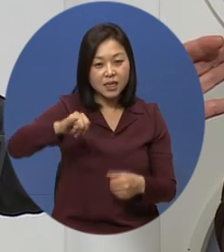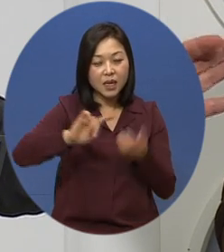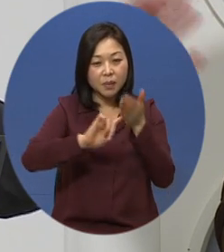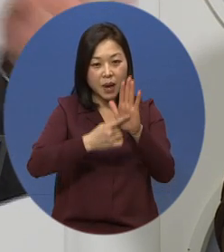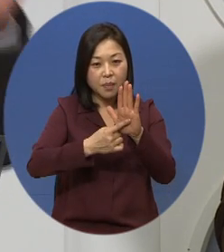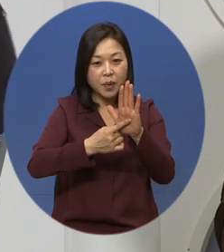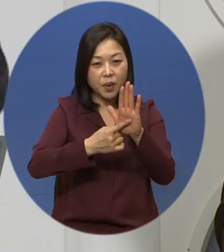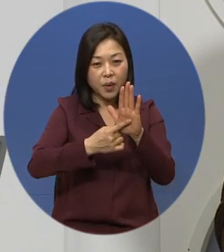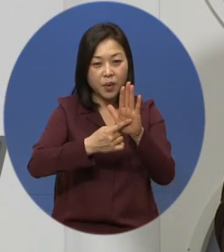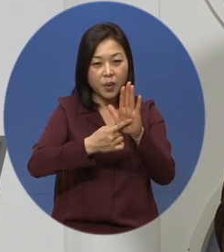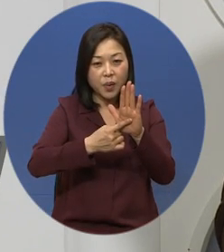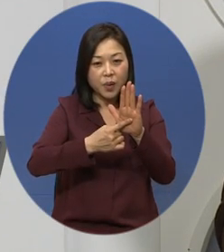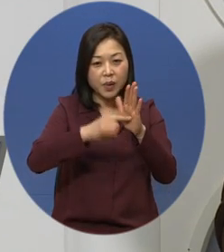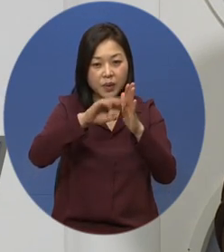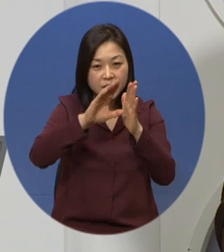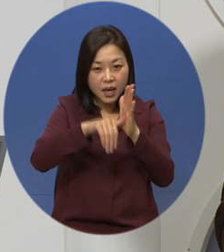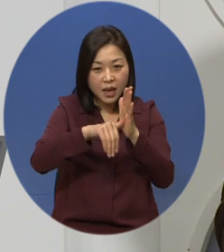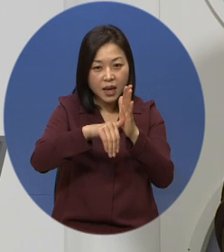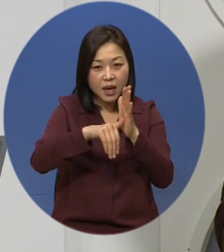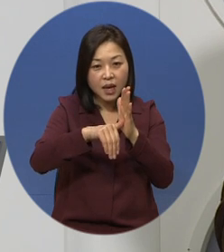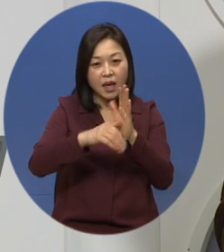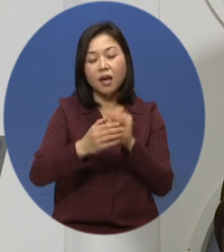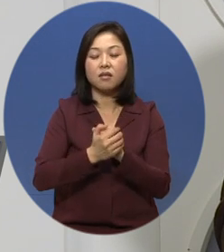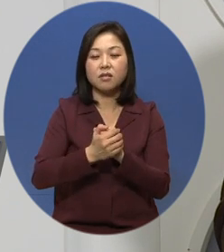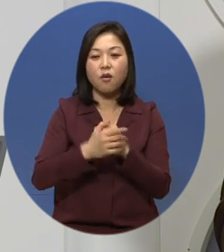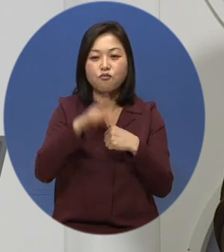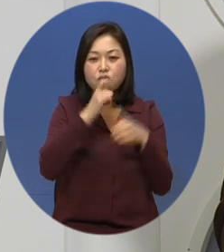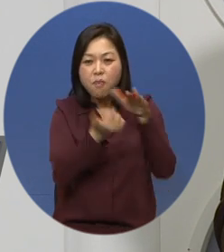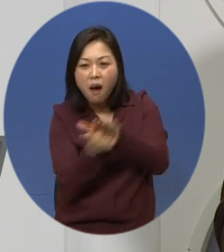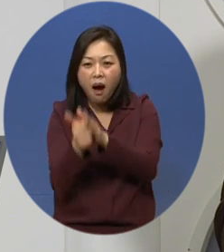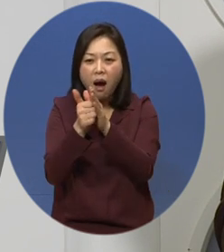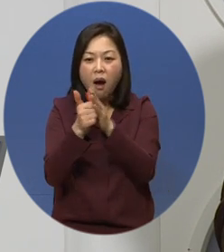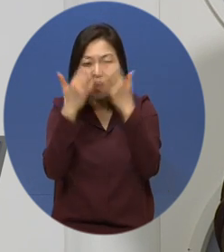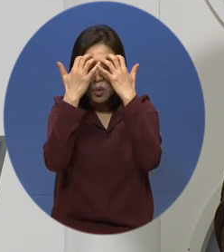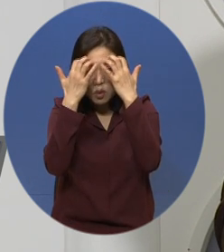칸트의 물고문 장면이나 어